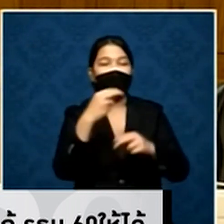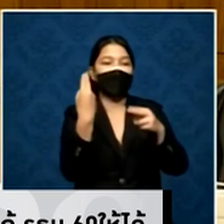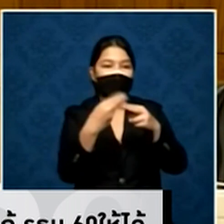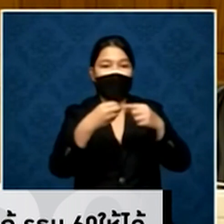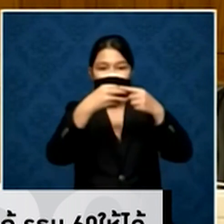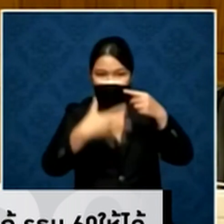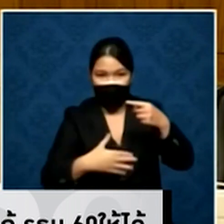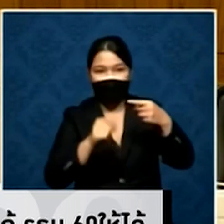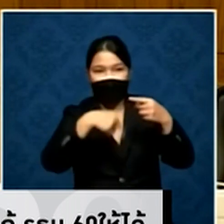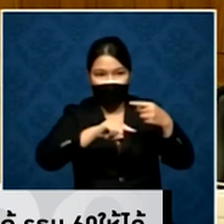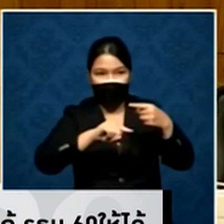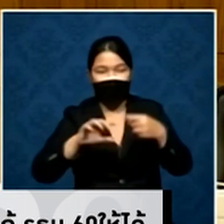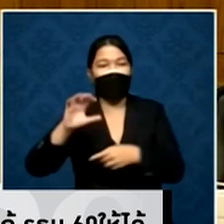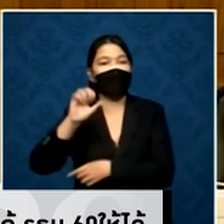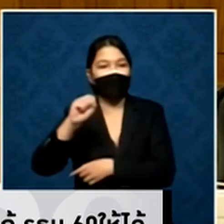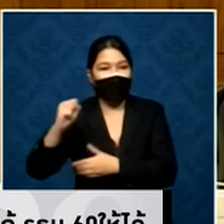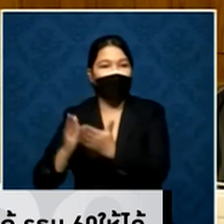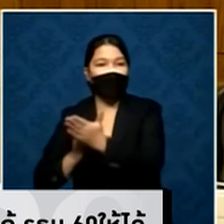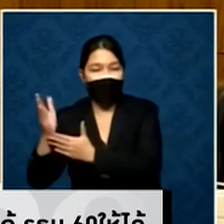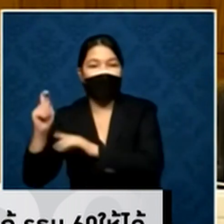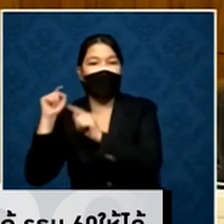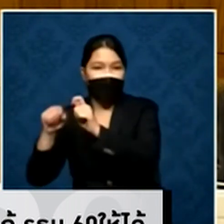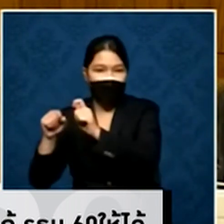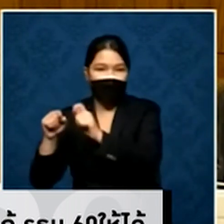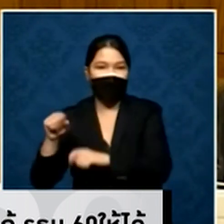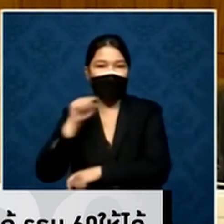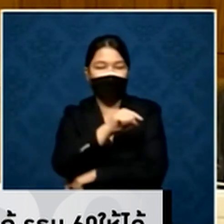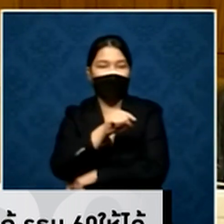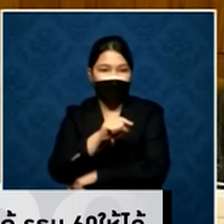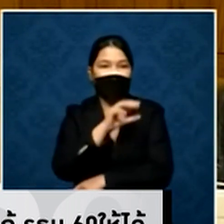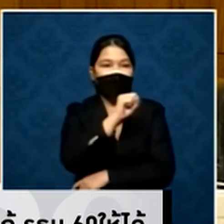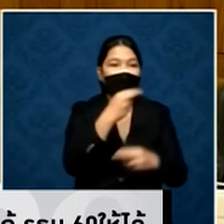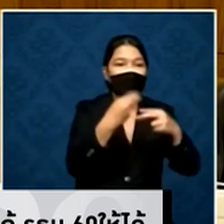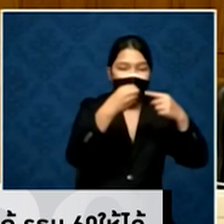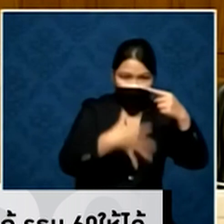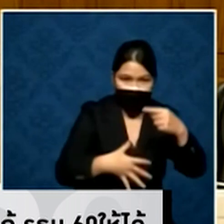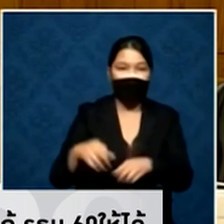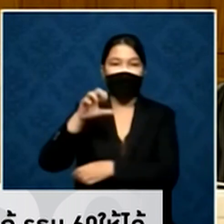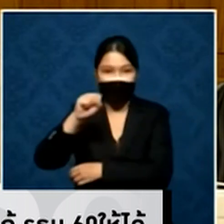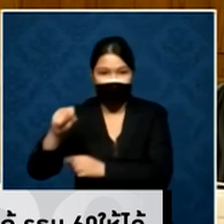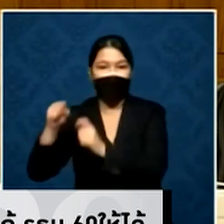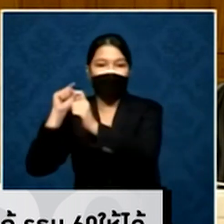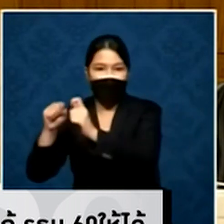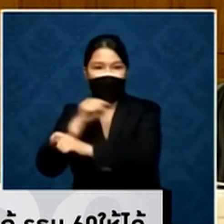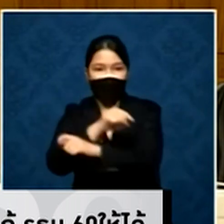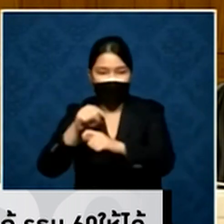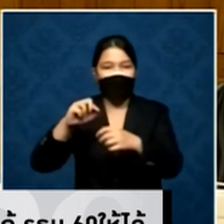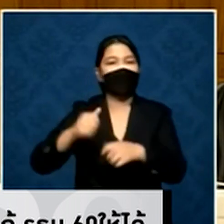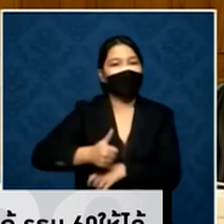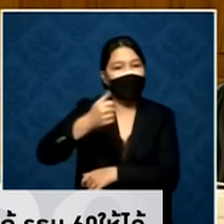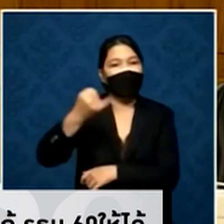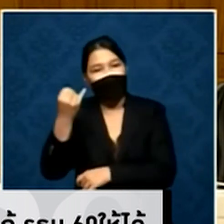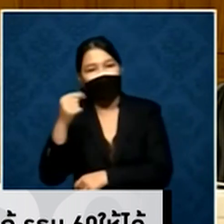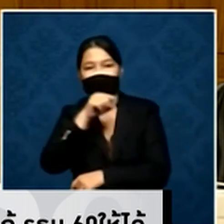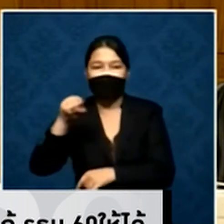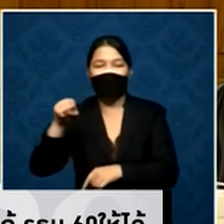60ที่หยุดใช้ที่ถูกใช้เป็นเครื่องมือถือเพราะอำนาจของประยุทธ์ซึ่งก็เลยตั้งแต่ถ้าวันนี้หรือครึ้มเนี่ยไปเล่น